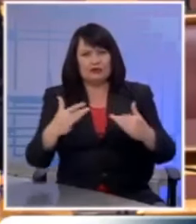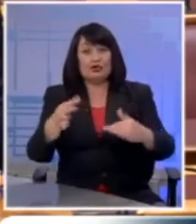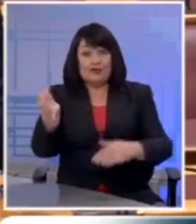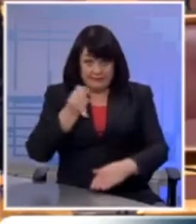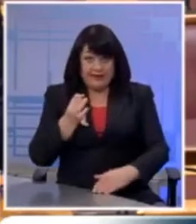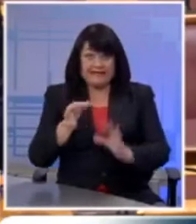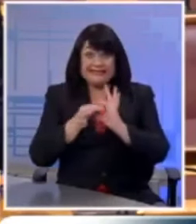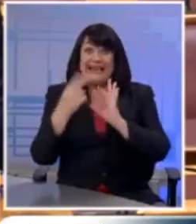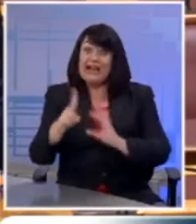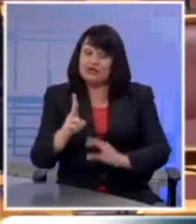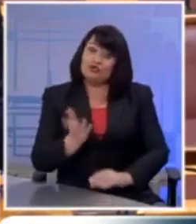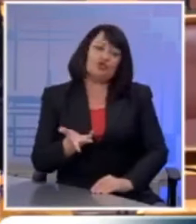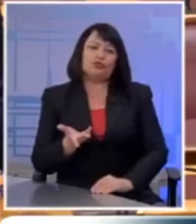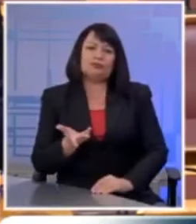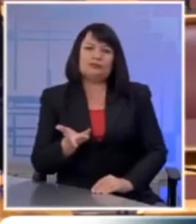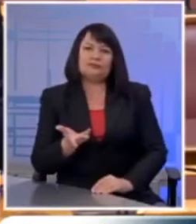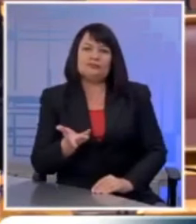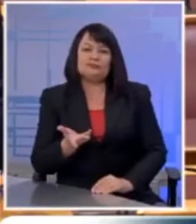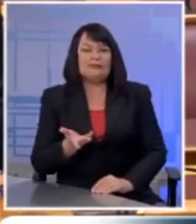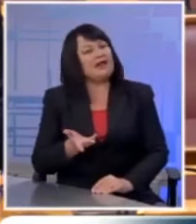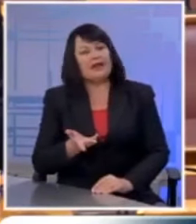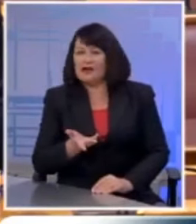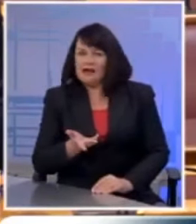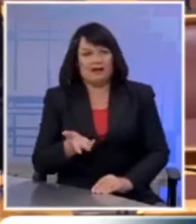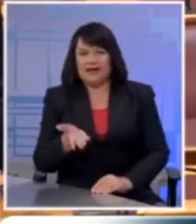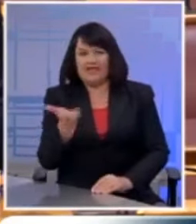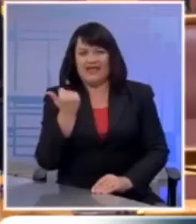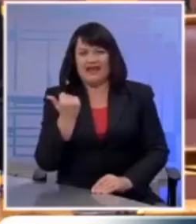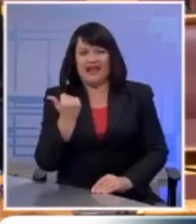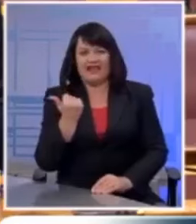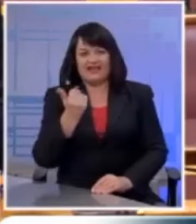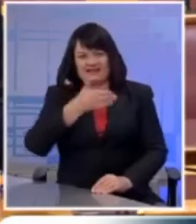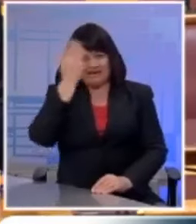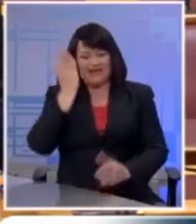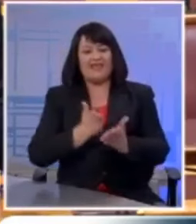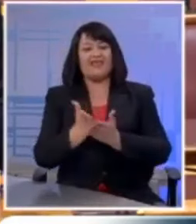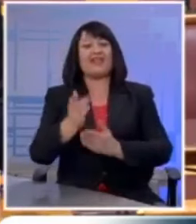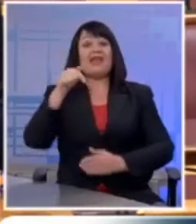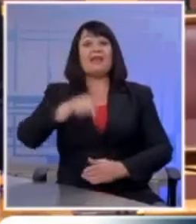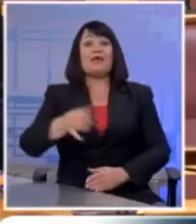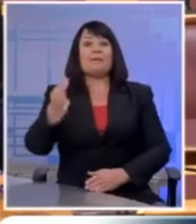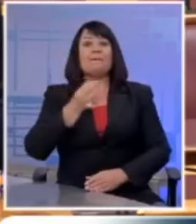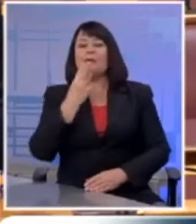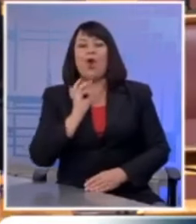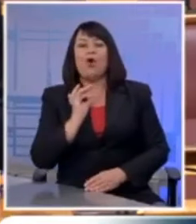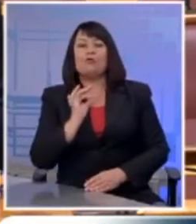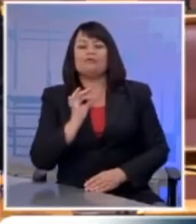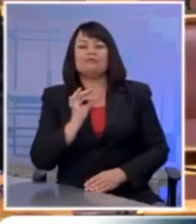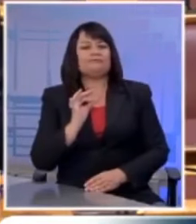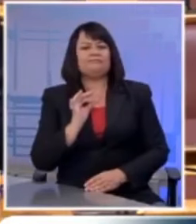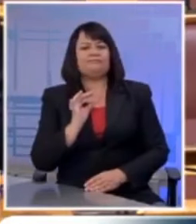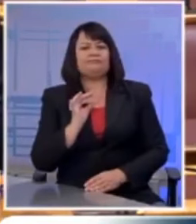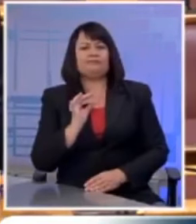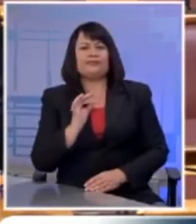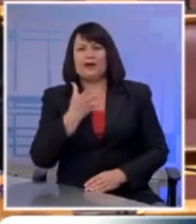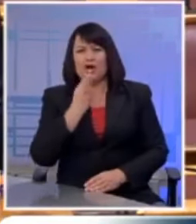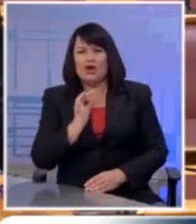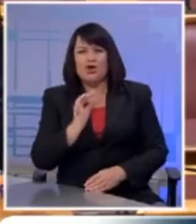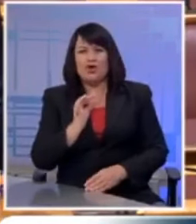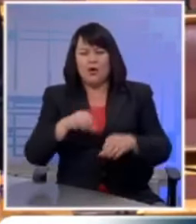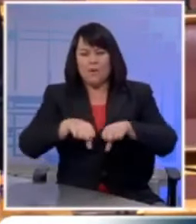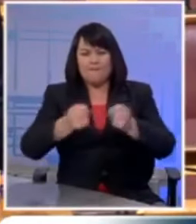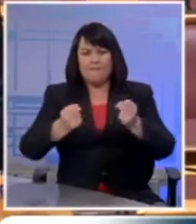τίποτα. Λοιπόν, δεν έχετε, κύριε Καμένε, το ηθικό ανάστημα πια να μιλάτε σε αυτή την αίθουσα, ξέρετε γιατί. Γιατί διασπάσατε τη